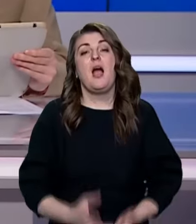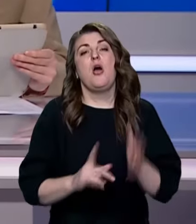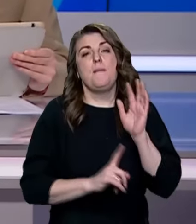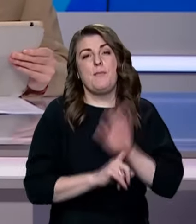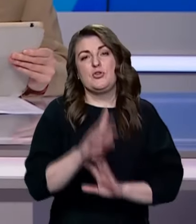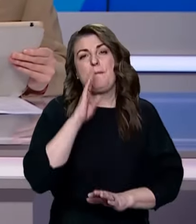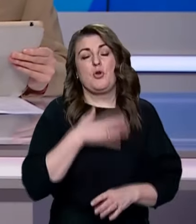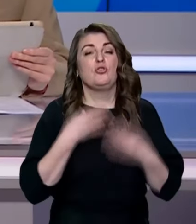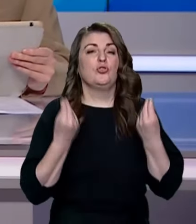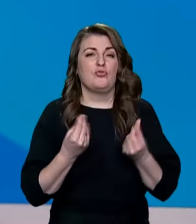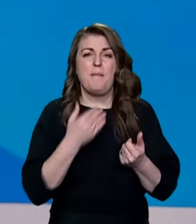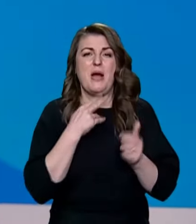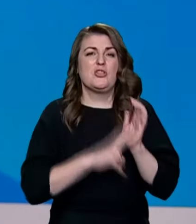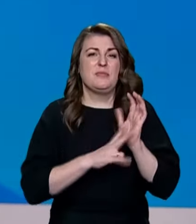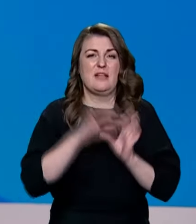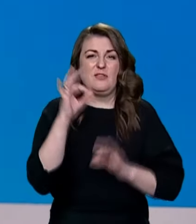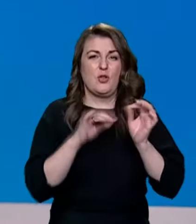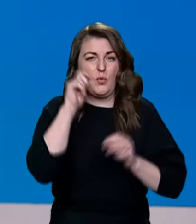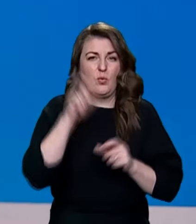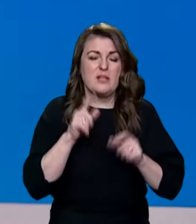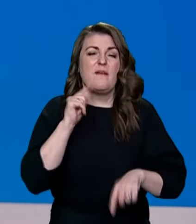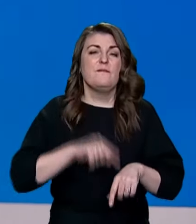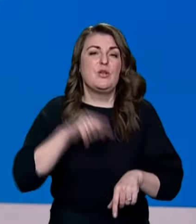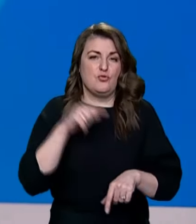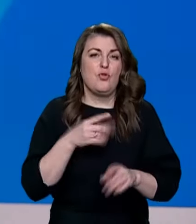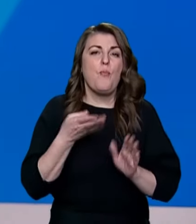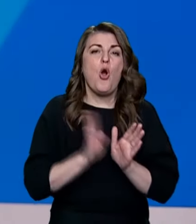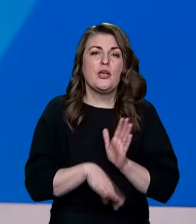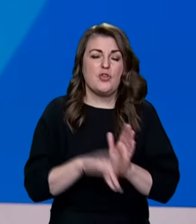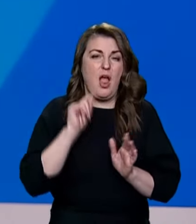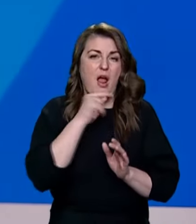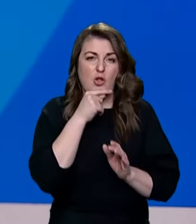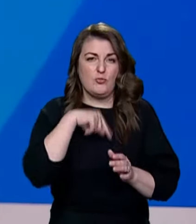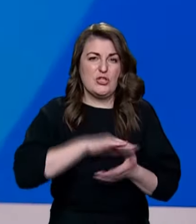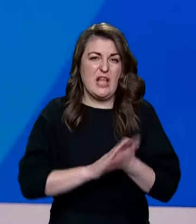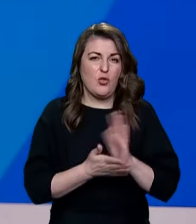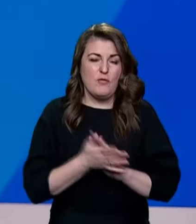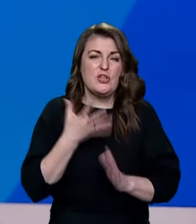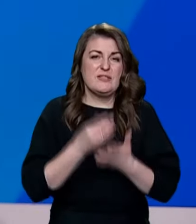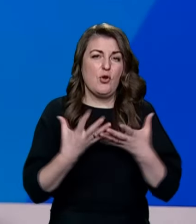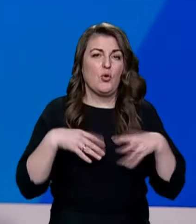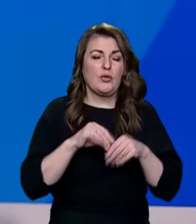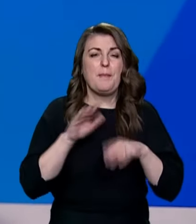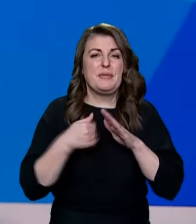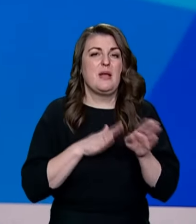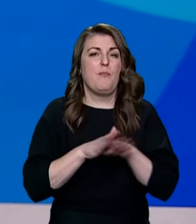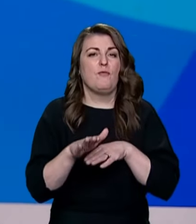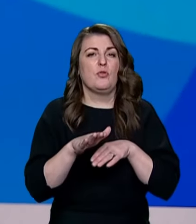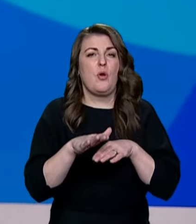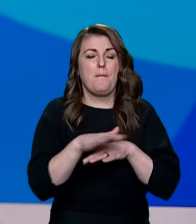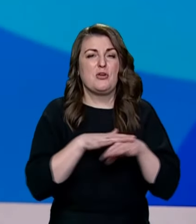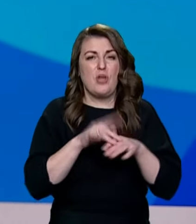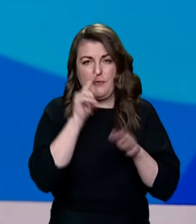Але почнемо про наші гроші. Майже 70% українців відчули погіршення економічного становища своїх родин після повномасштабного